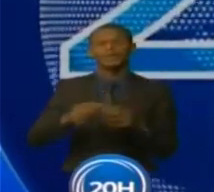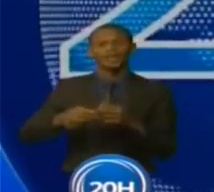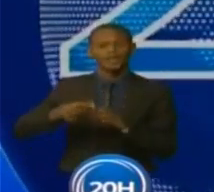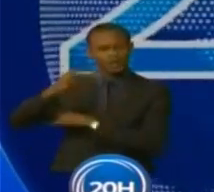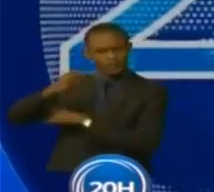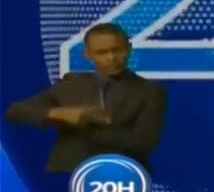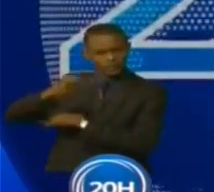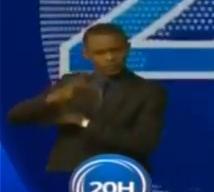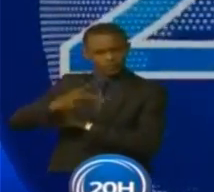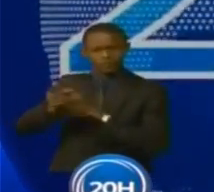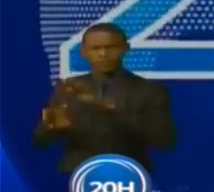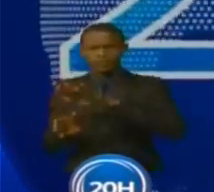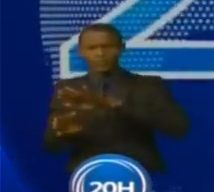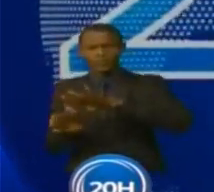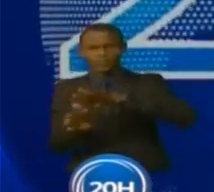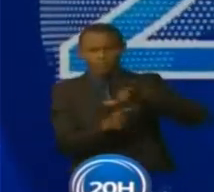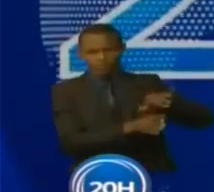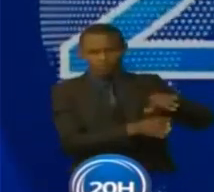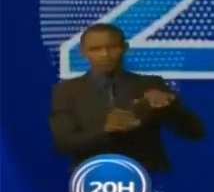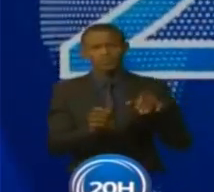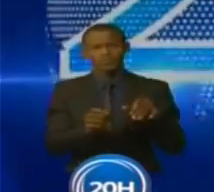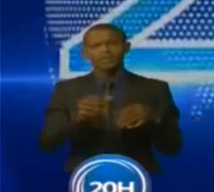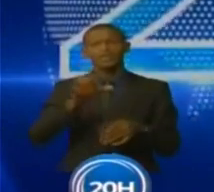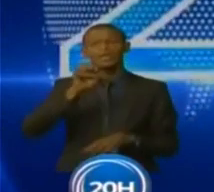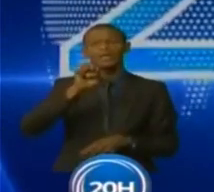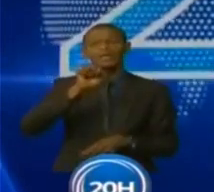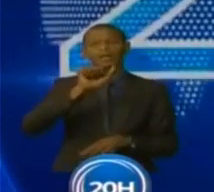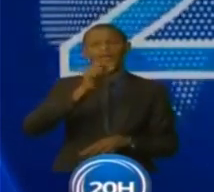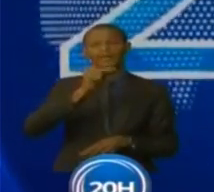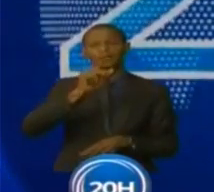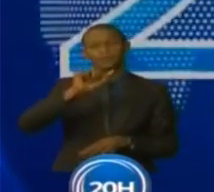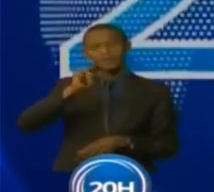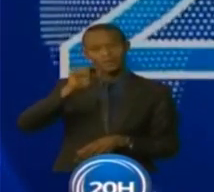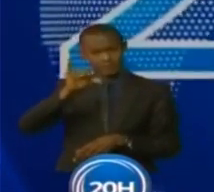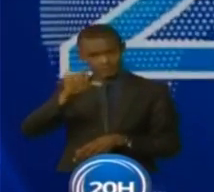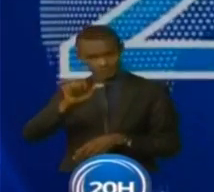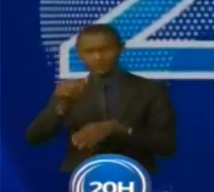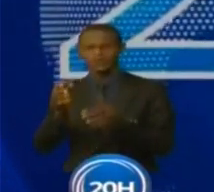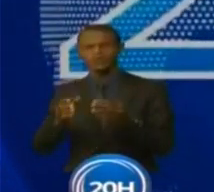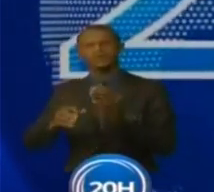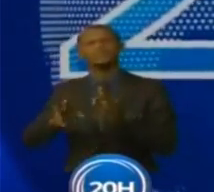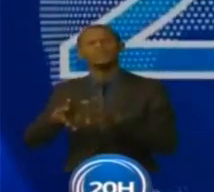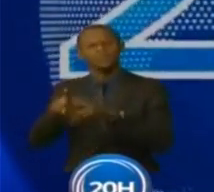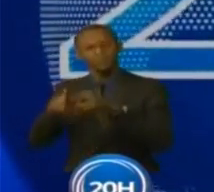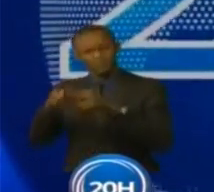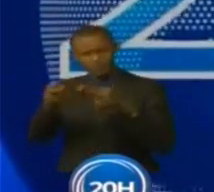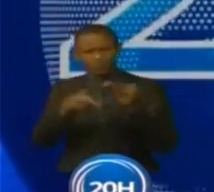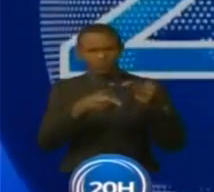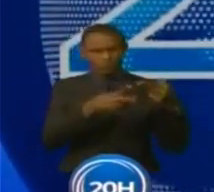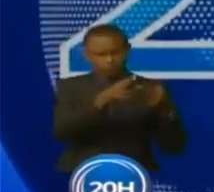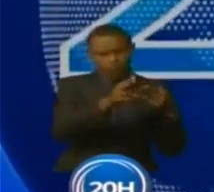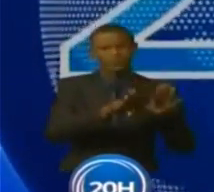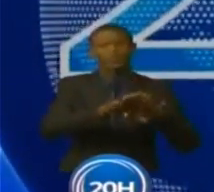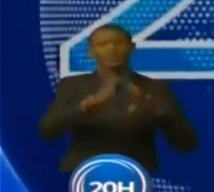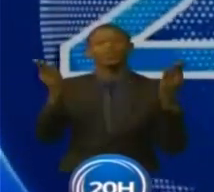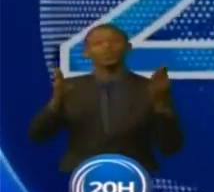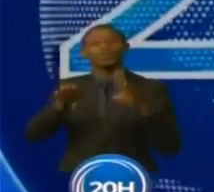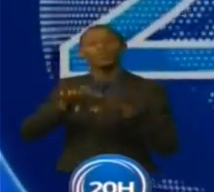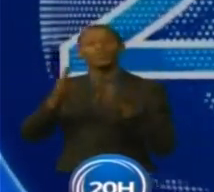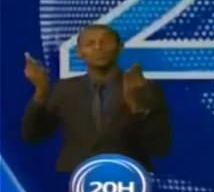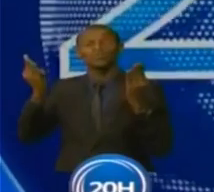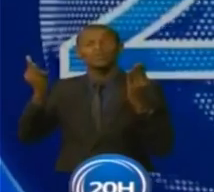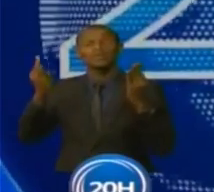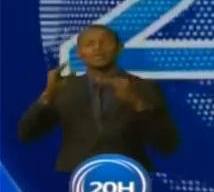le bâtiment administratif des services de la Direction générale des douanes et accises. Dans la même journée, le chef de l'État a